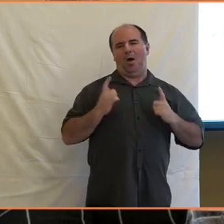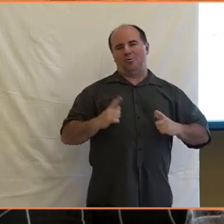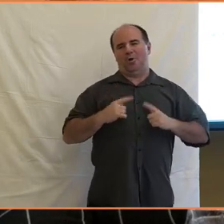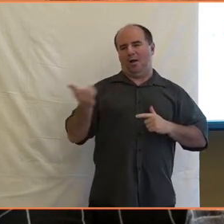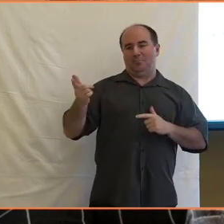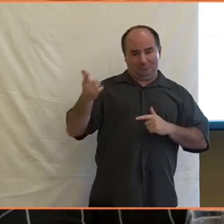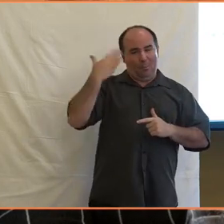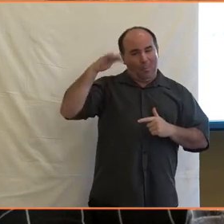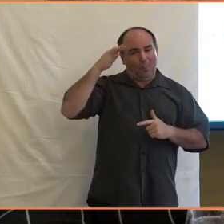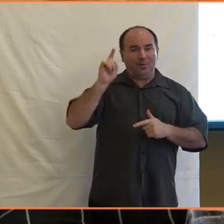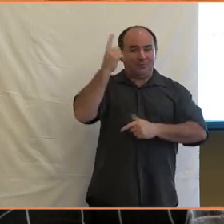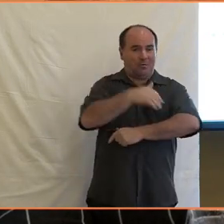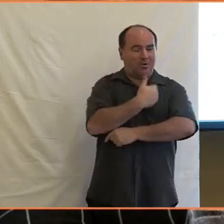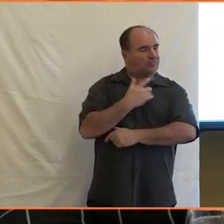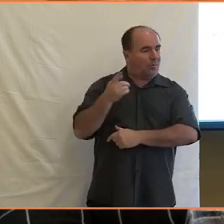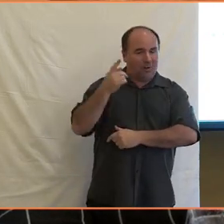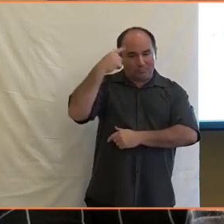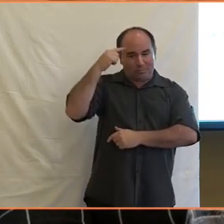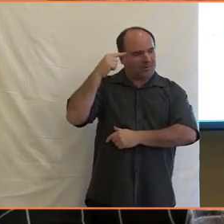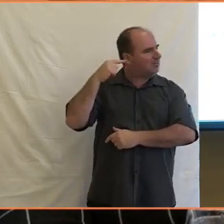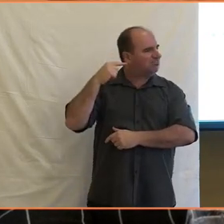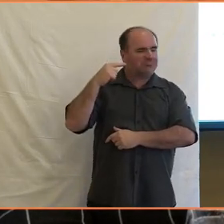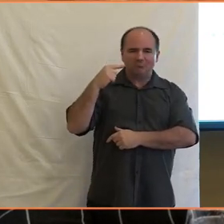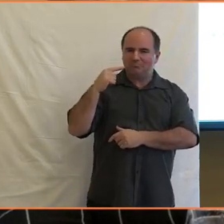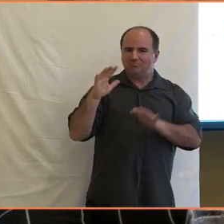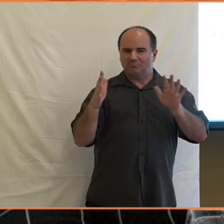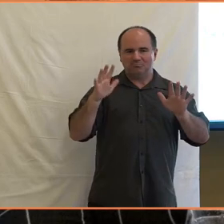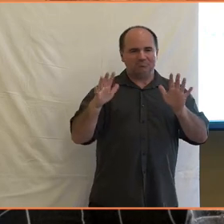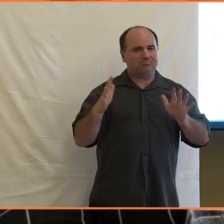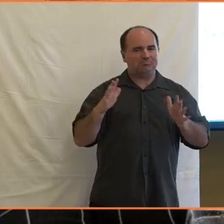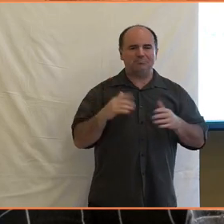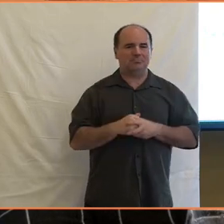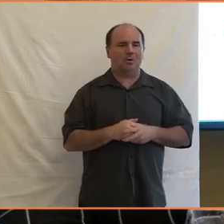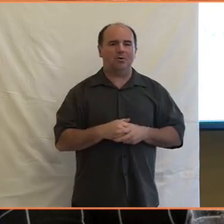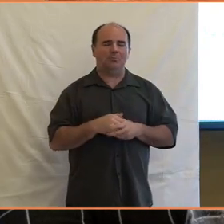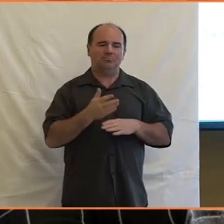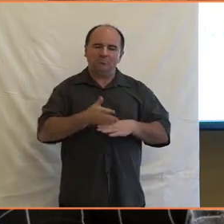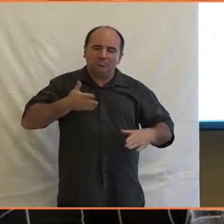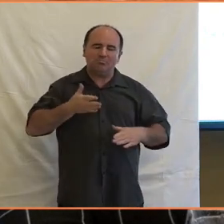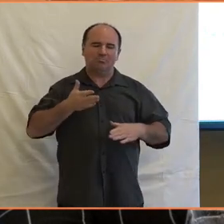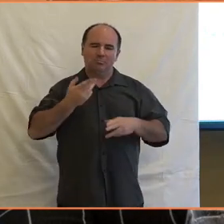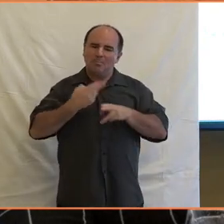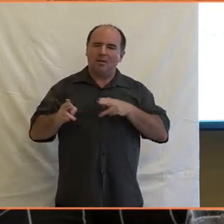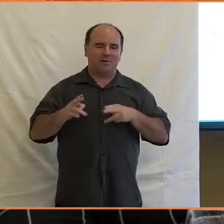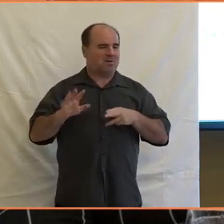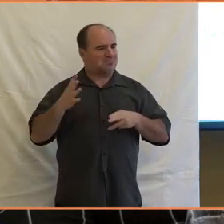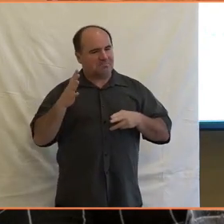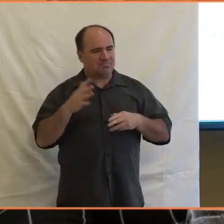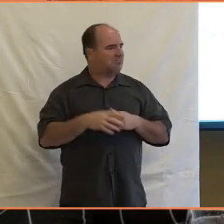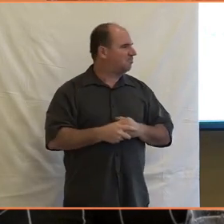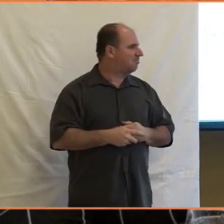vlastně z těch různých šetření jsou poměrně jako konzistentní napříč časem i i zeměmi. Takže z toho